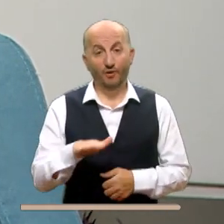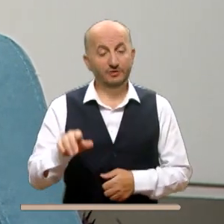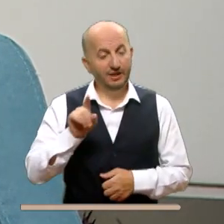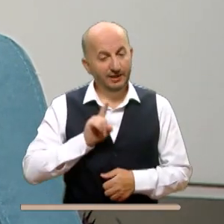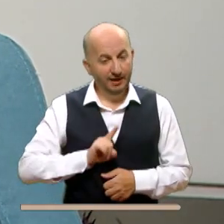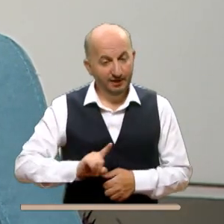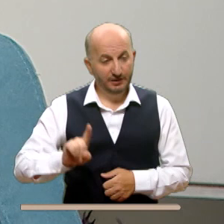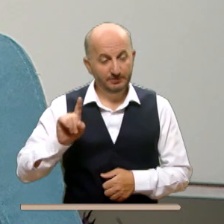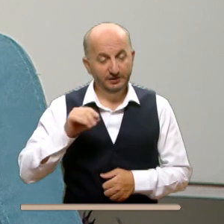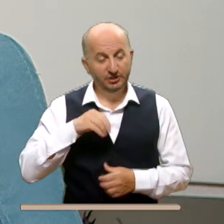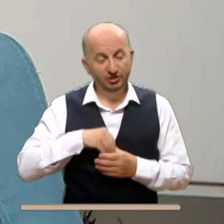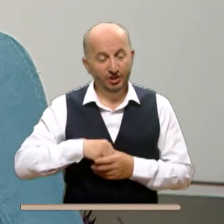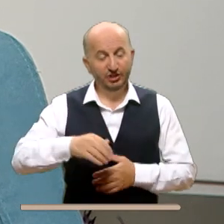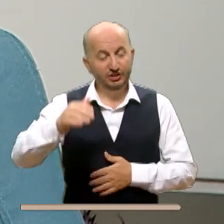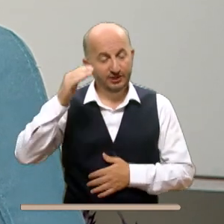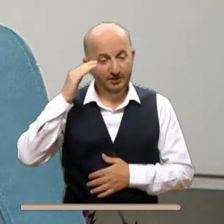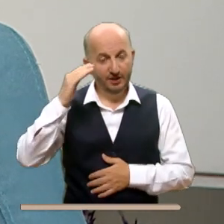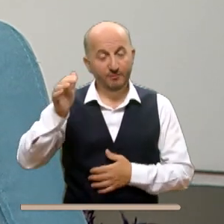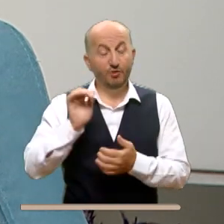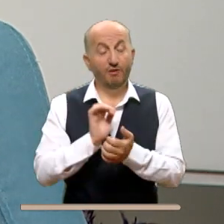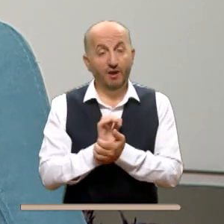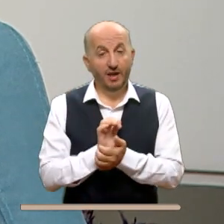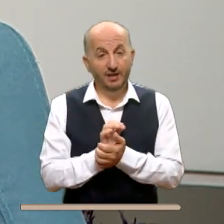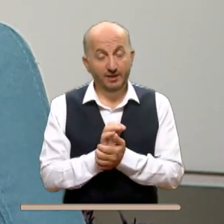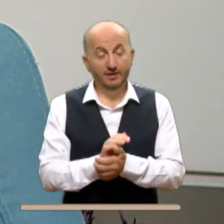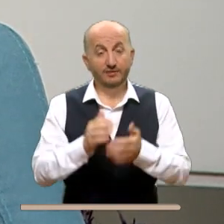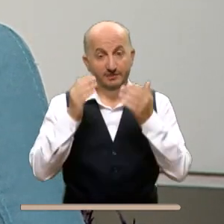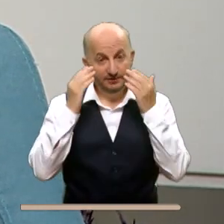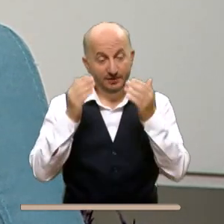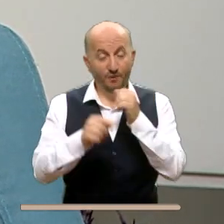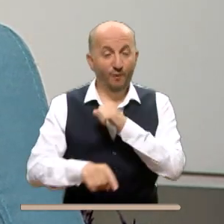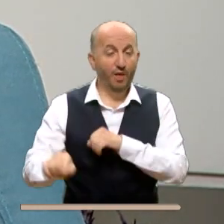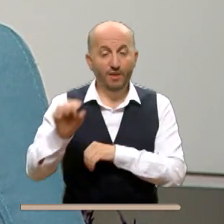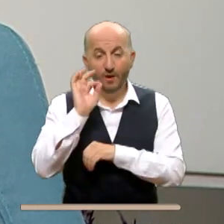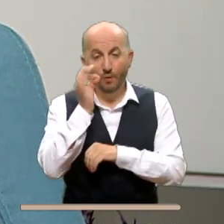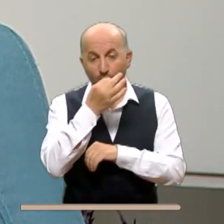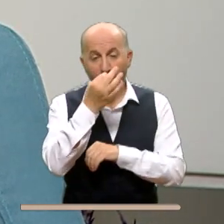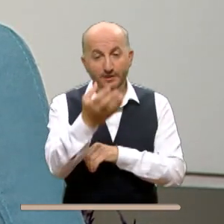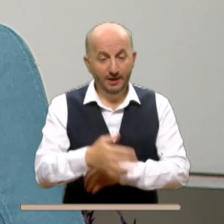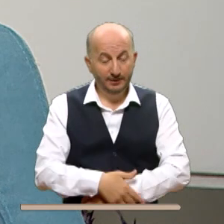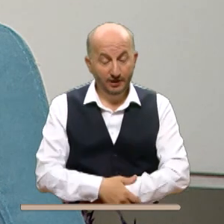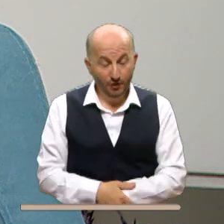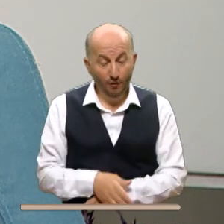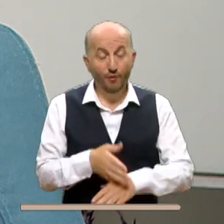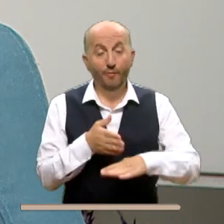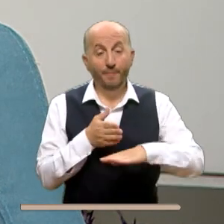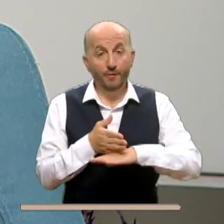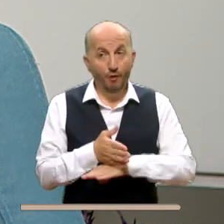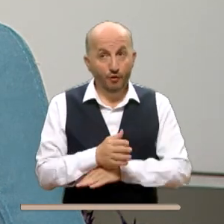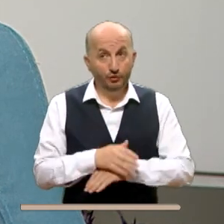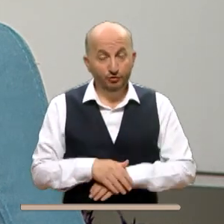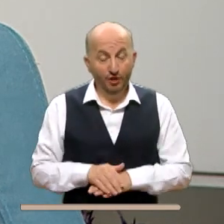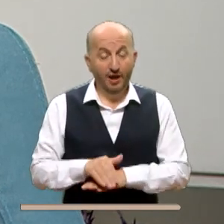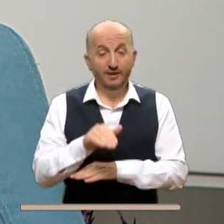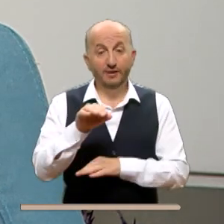adaylarımızı içtenlikle selamlıyorum. Ailelerini selamlıyorum. Onlara kolaylıklar diliyorum. Doğrusu